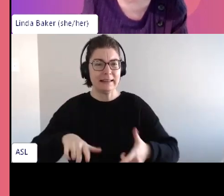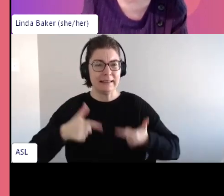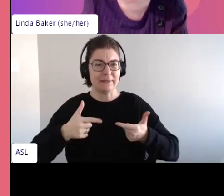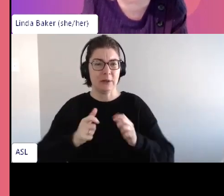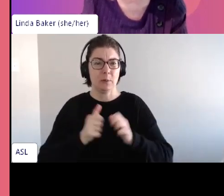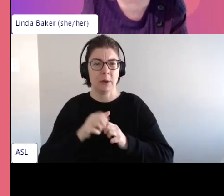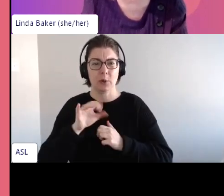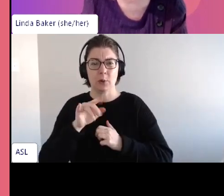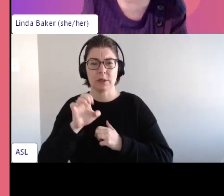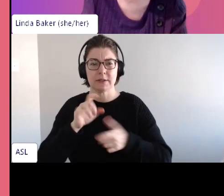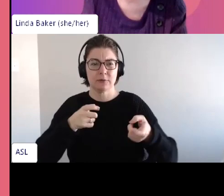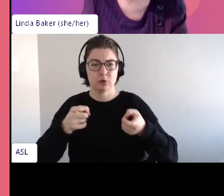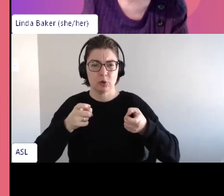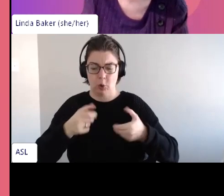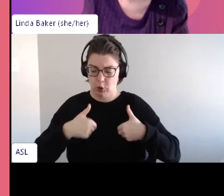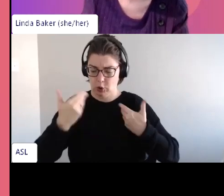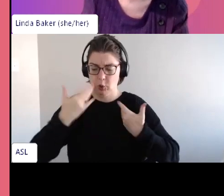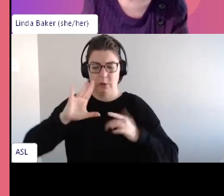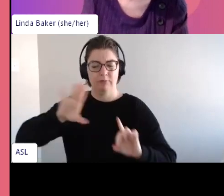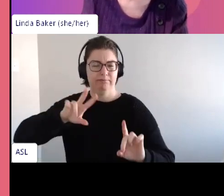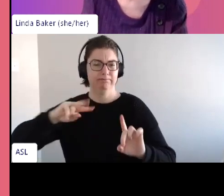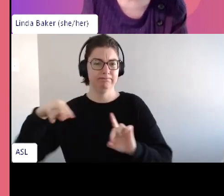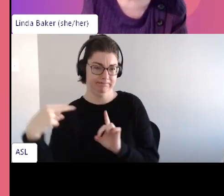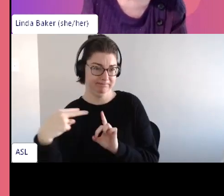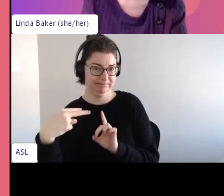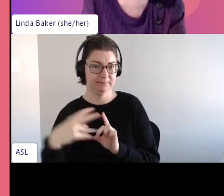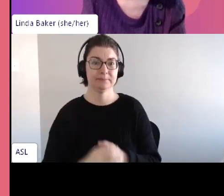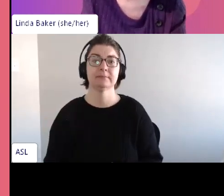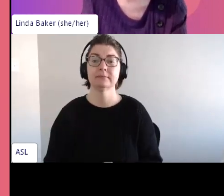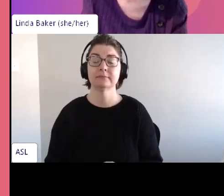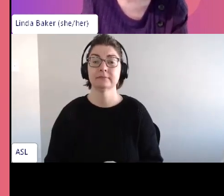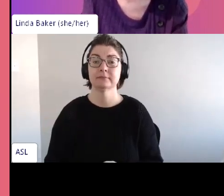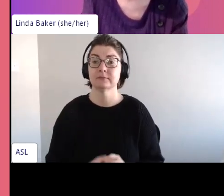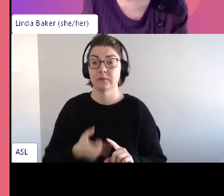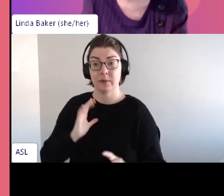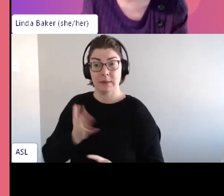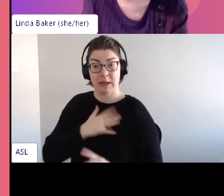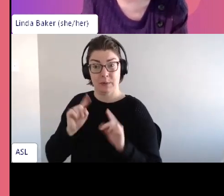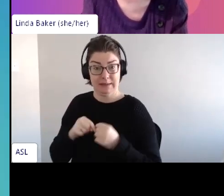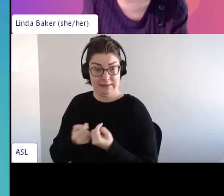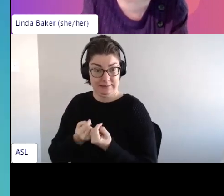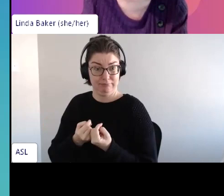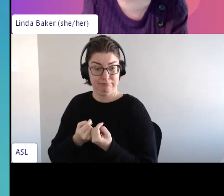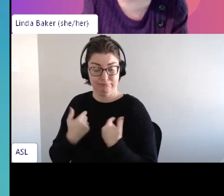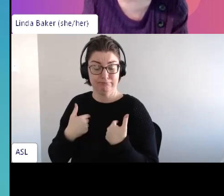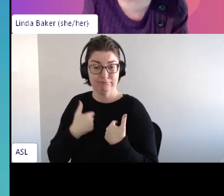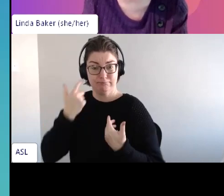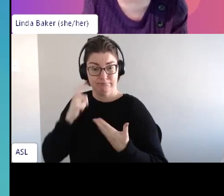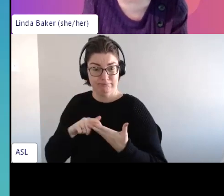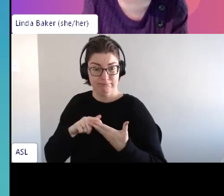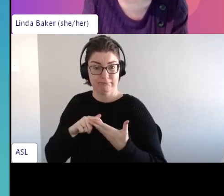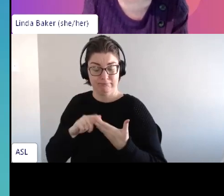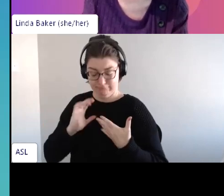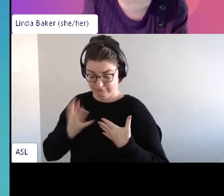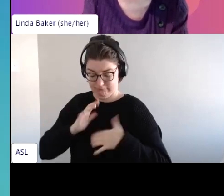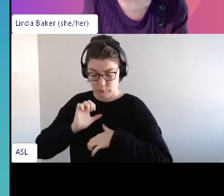vivre avec le contrôle coercitif perspective des jeunes au nom de notre équipe je reconnais que